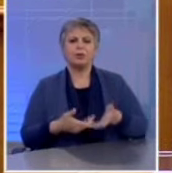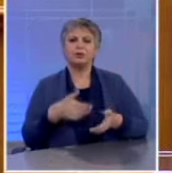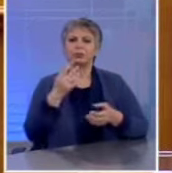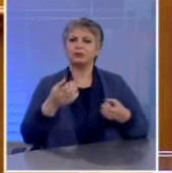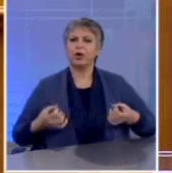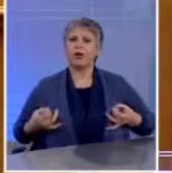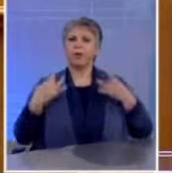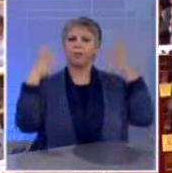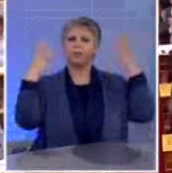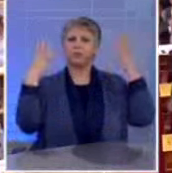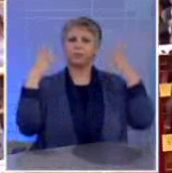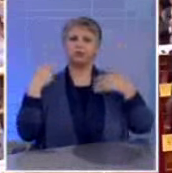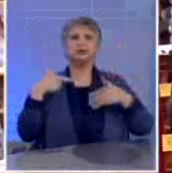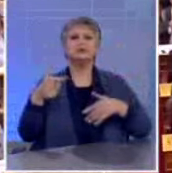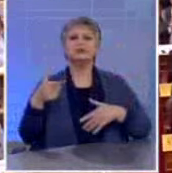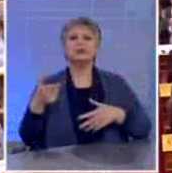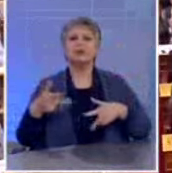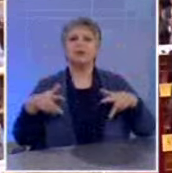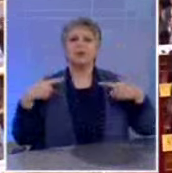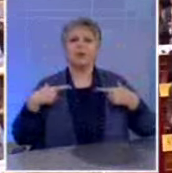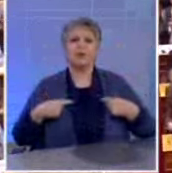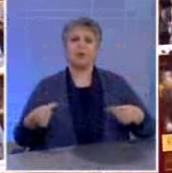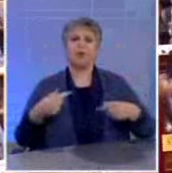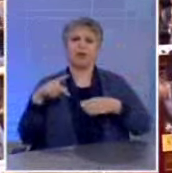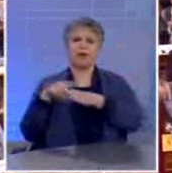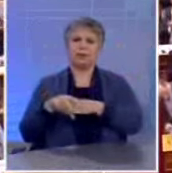δίνει ασυλία σε αυτούς που σας τα έδωσαν.